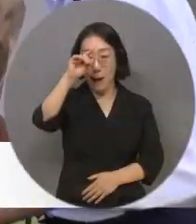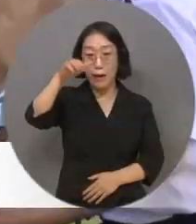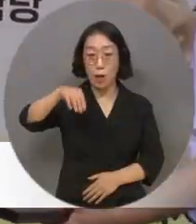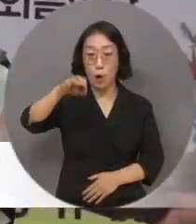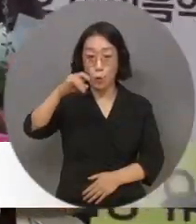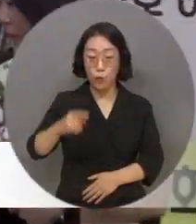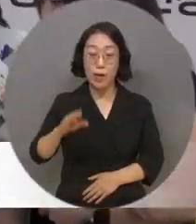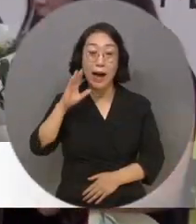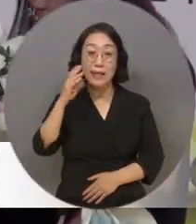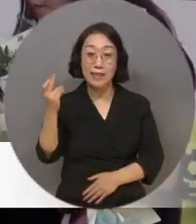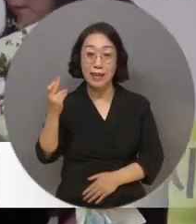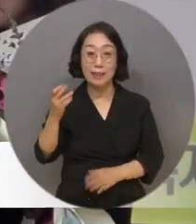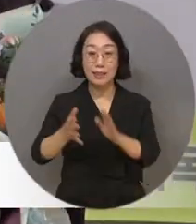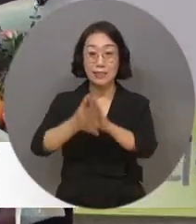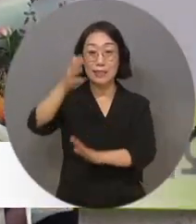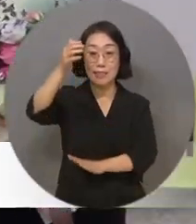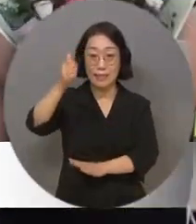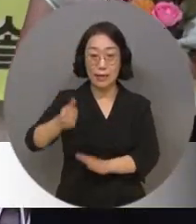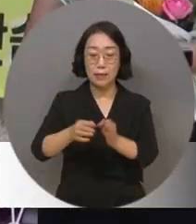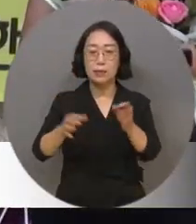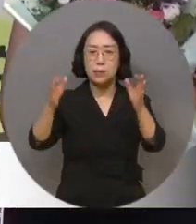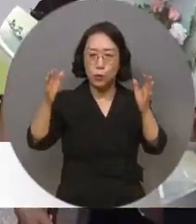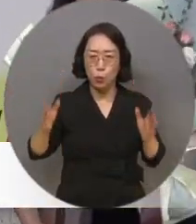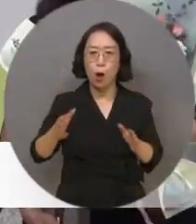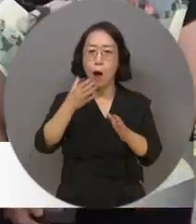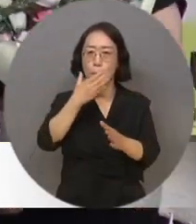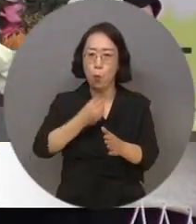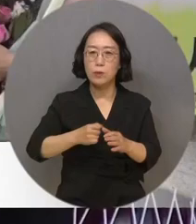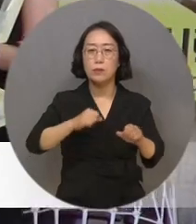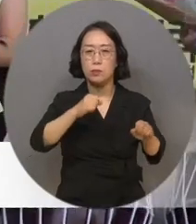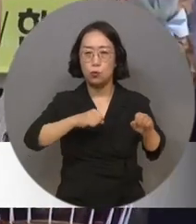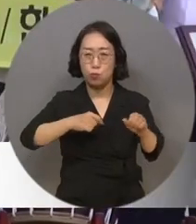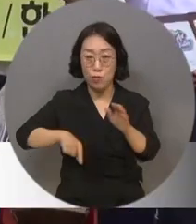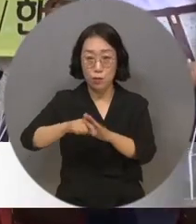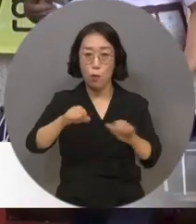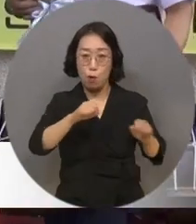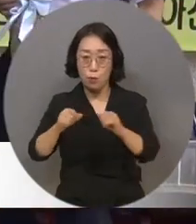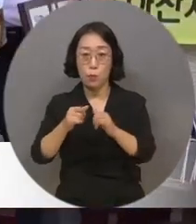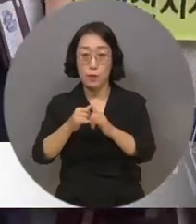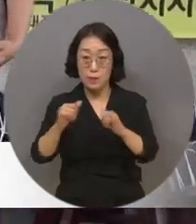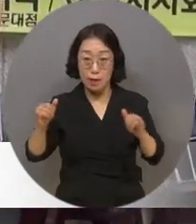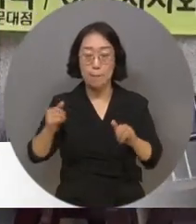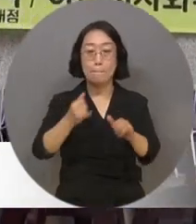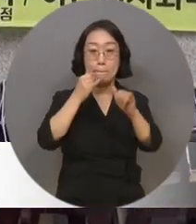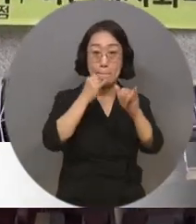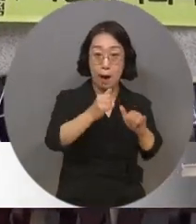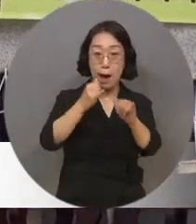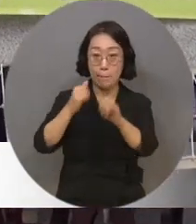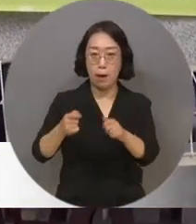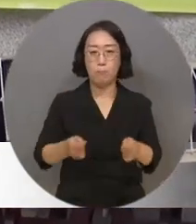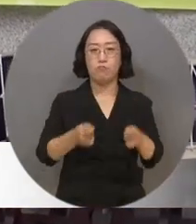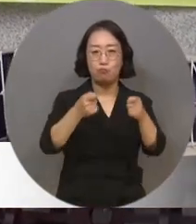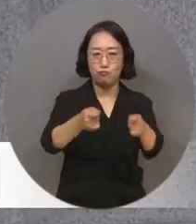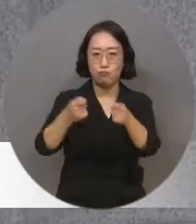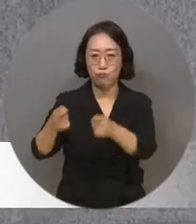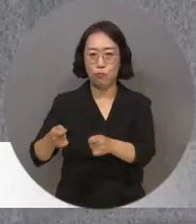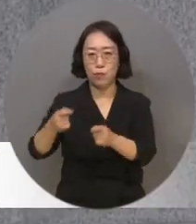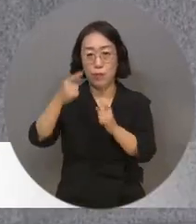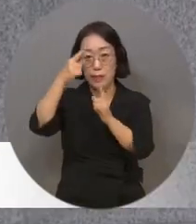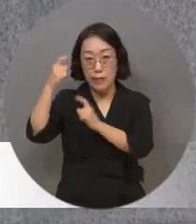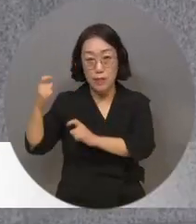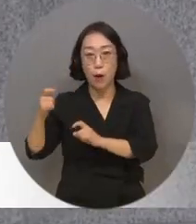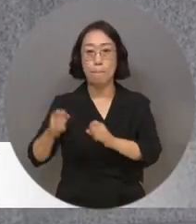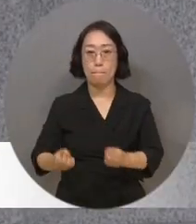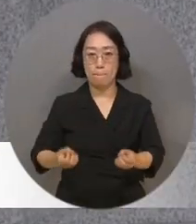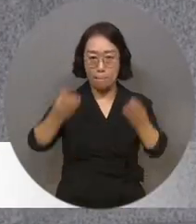박경기 아산시장은 그동안 지역사회복지생진을 위하여 헌신한 공로로 상장을 수여하며 이번 기념식과